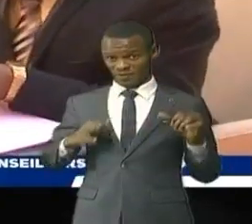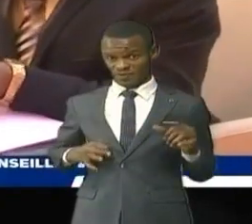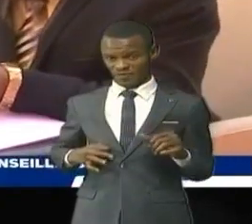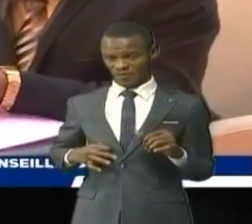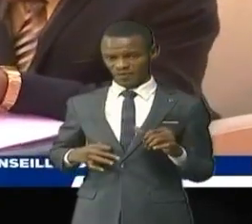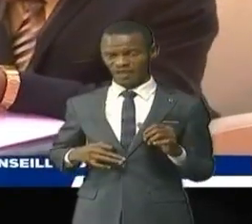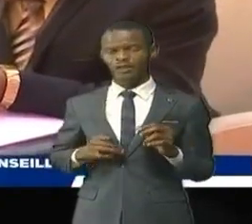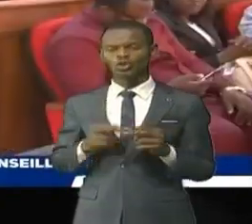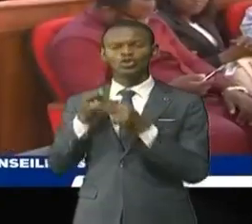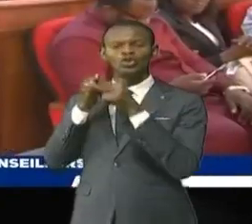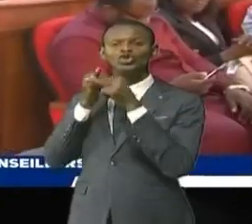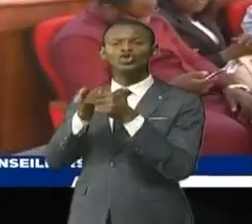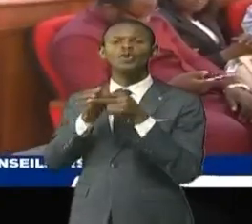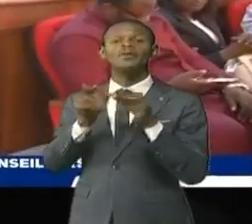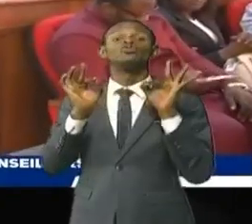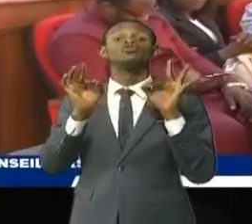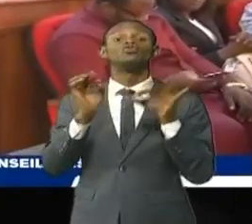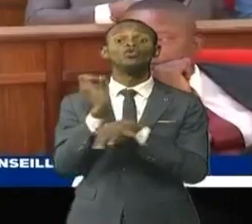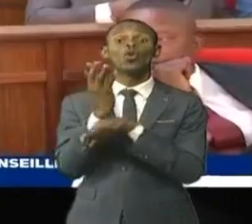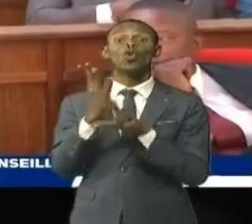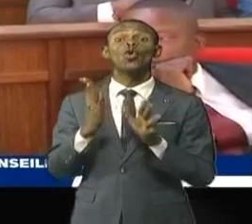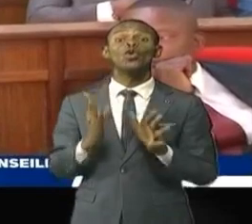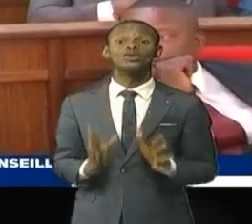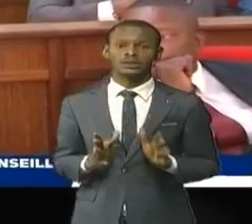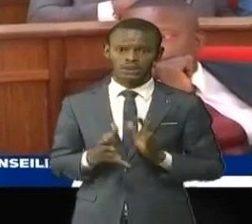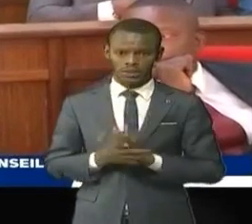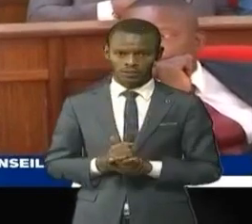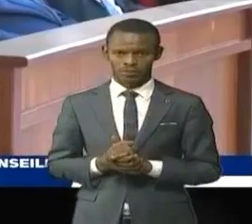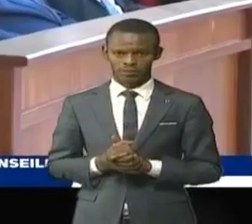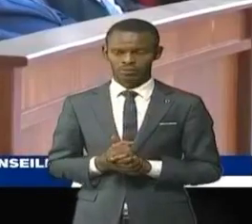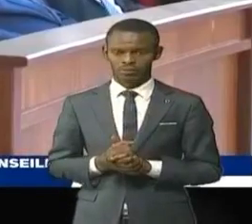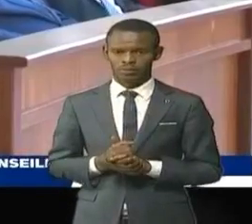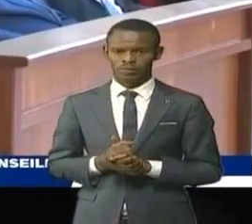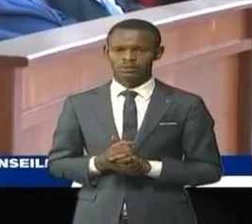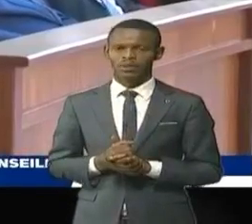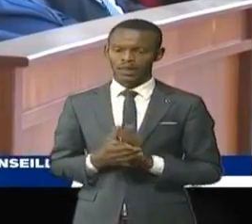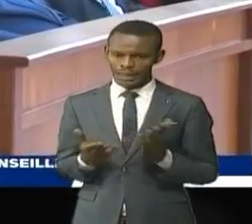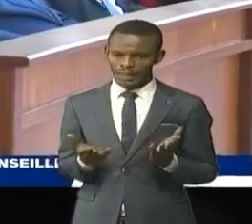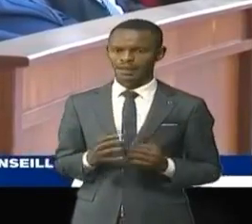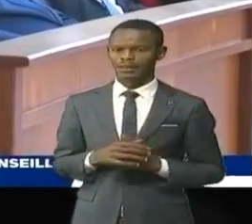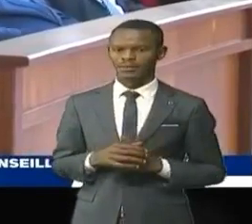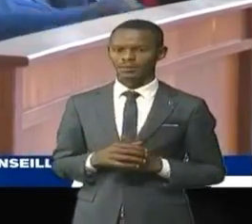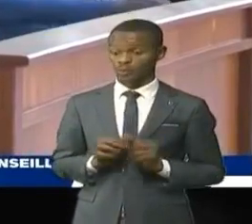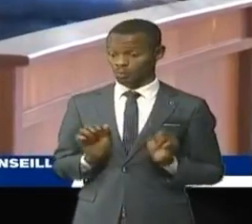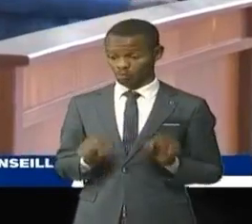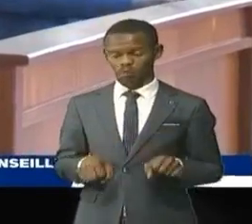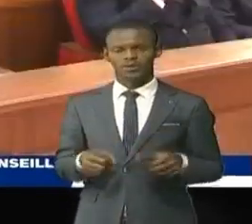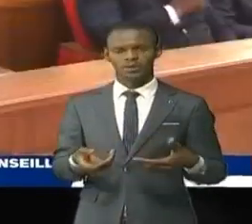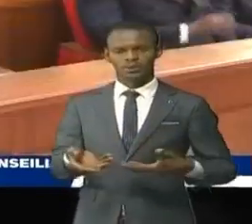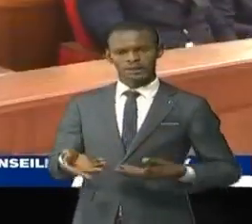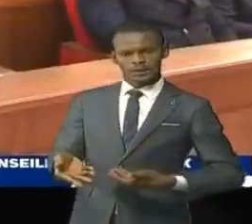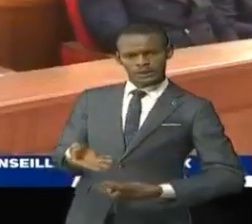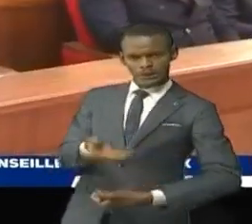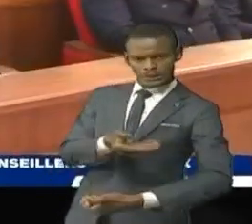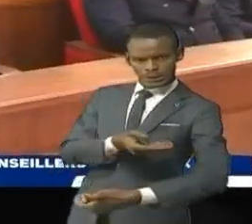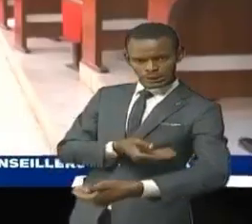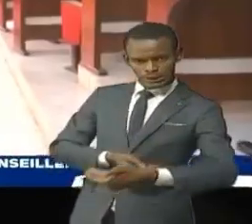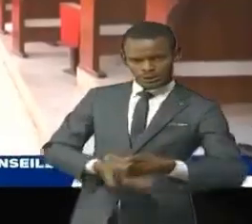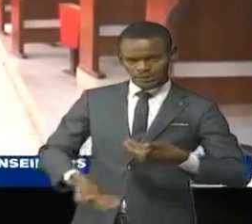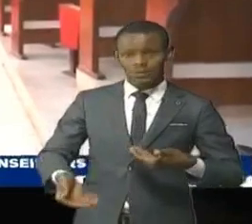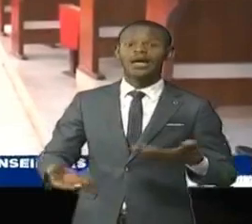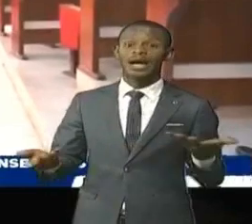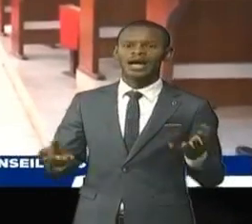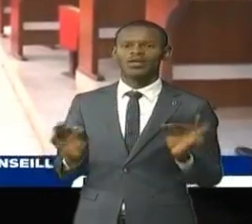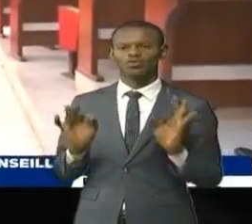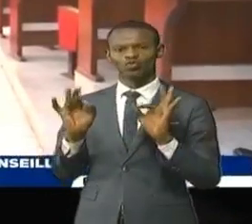l'État Félix-Antoine Tshisekedi Tshilombo de nommer des nouveaux conseillers principaux au sein de son cabinet. Ils